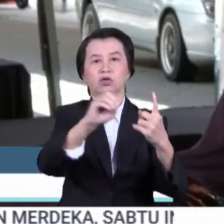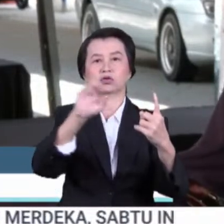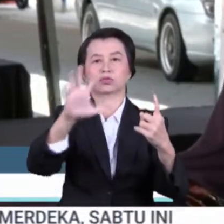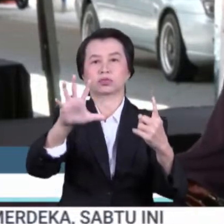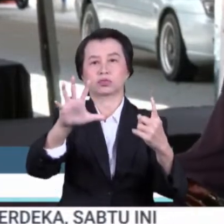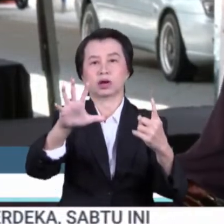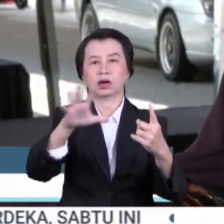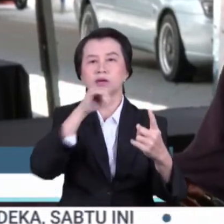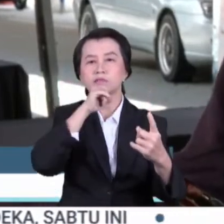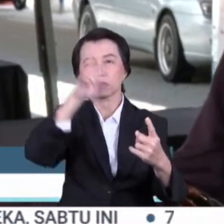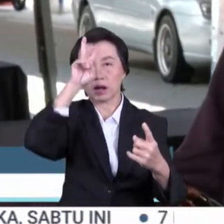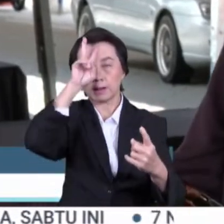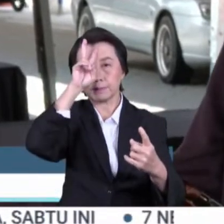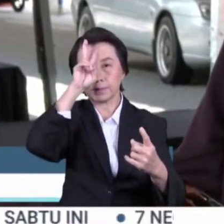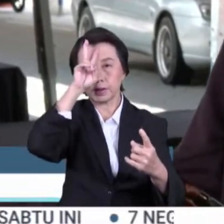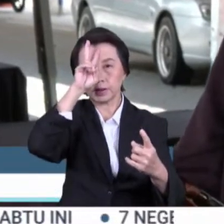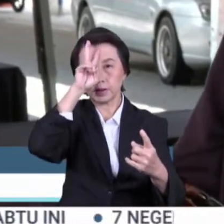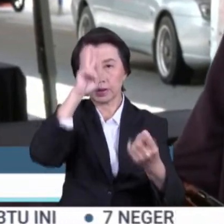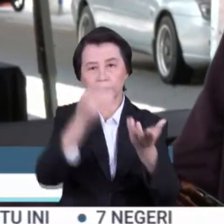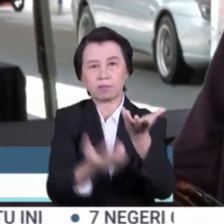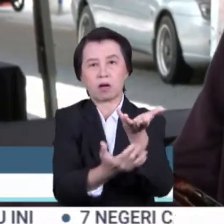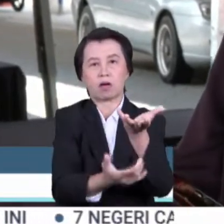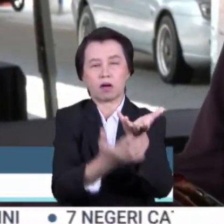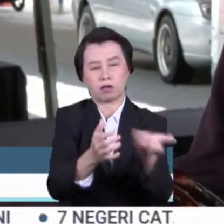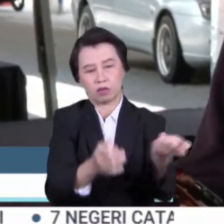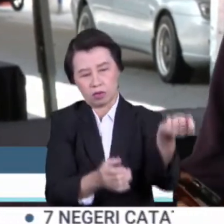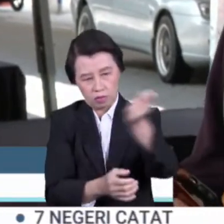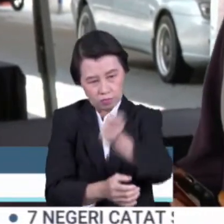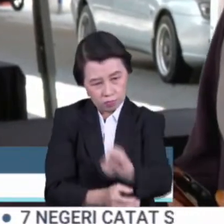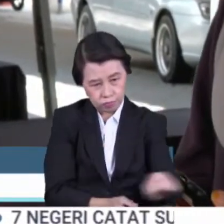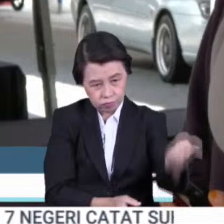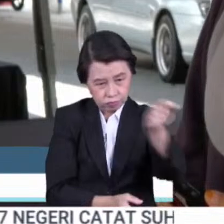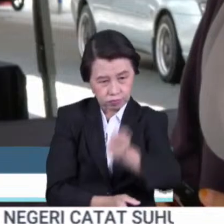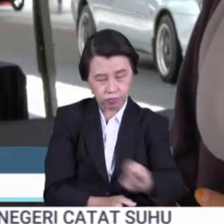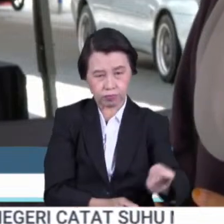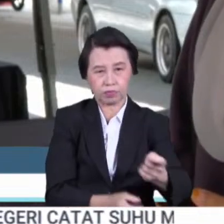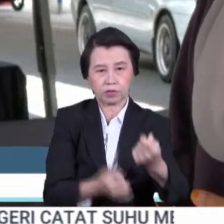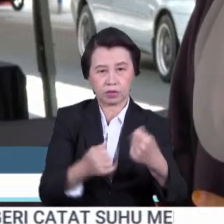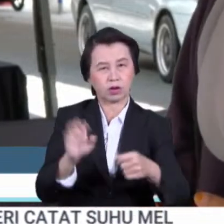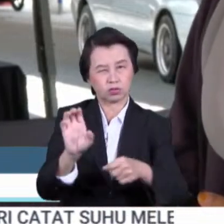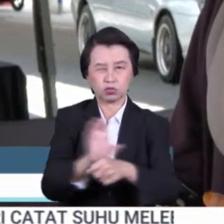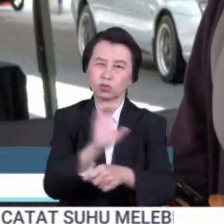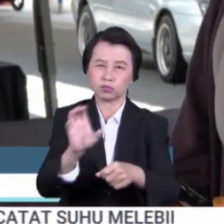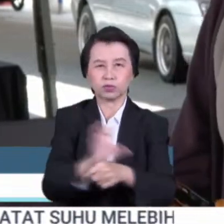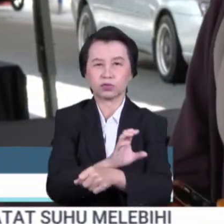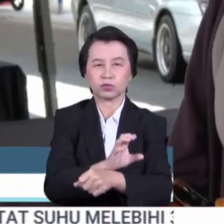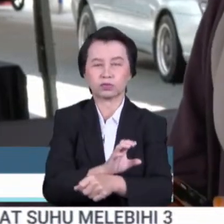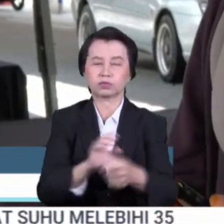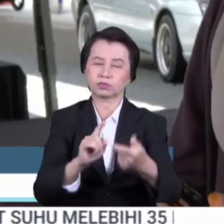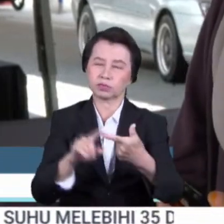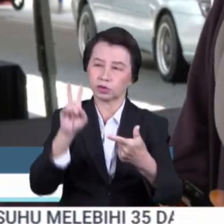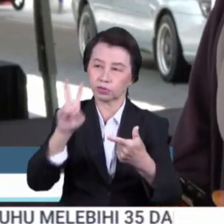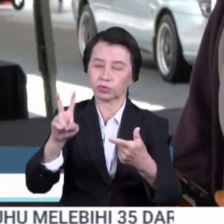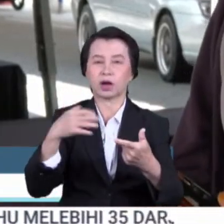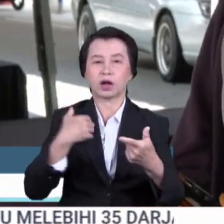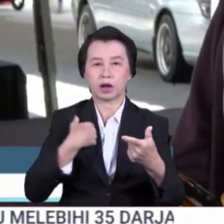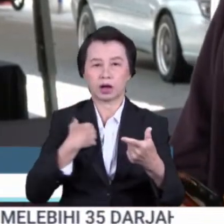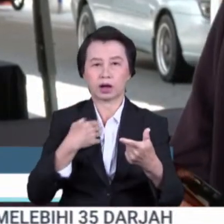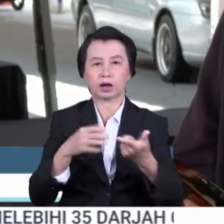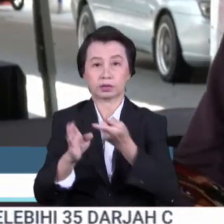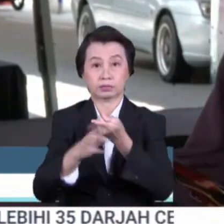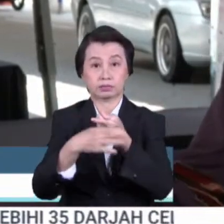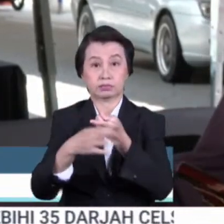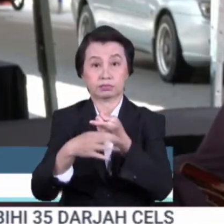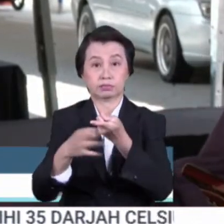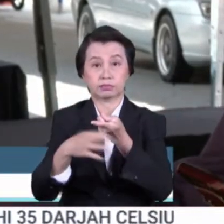Dan 105 ekor ni kami yakin boleh mencukupi. Dan yang keduanya, kita menyediakan sate.